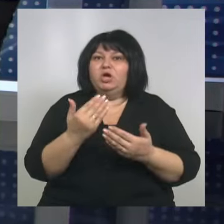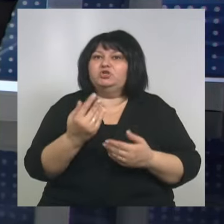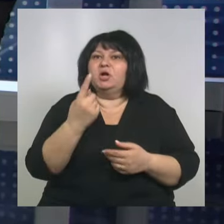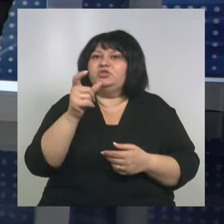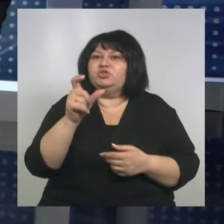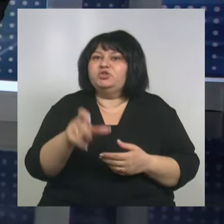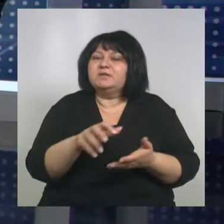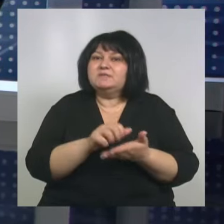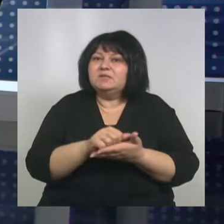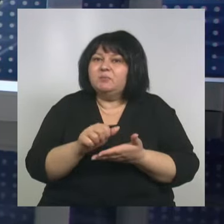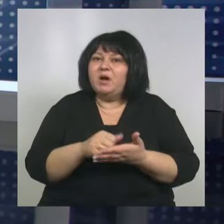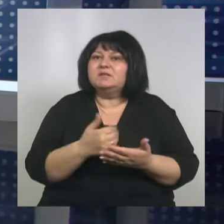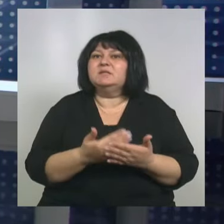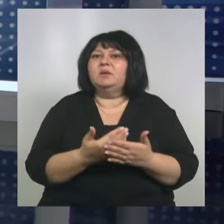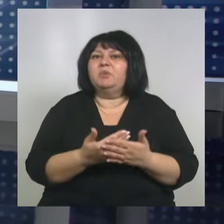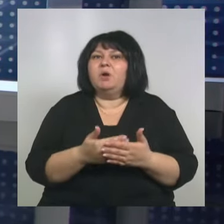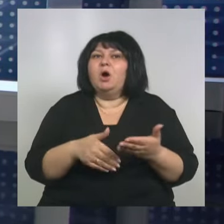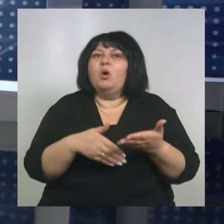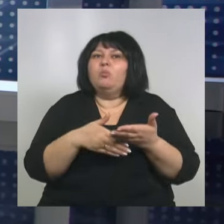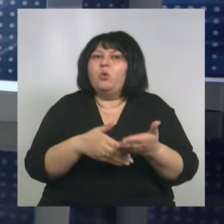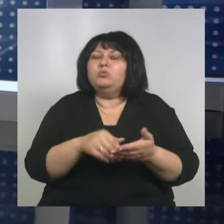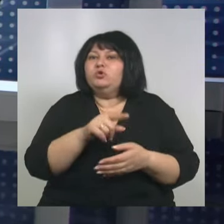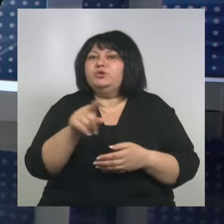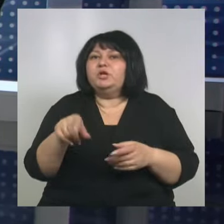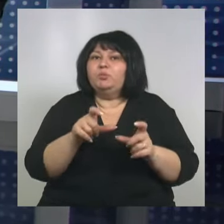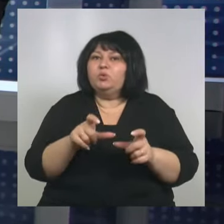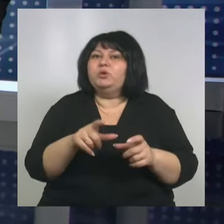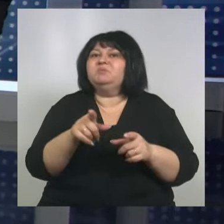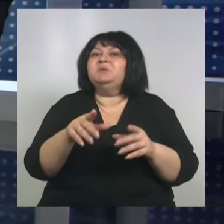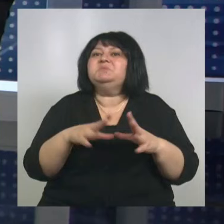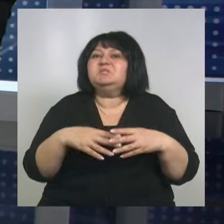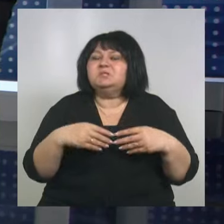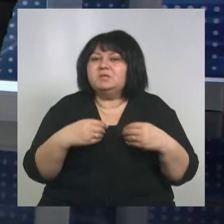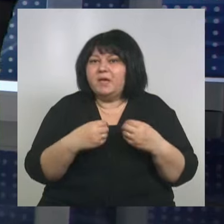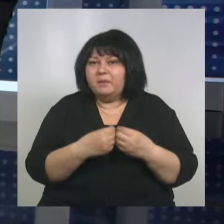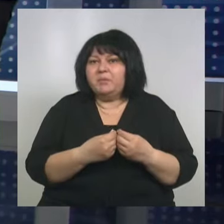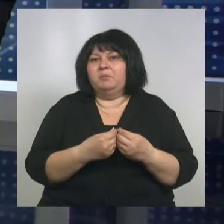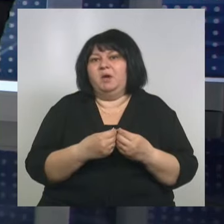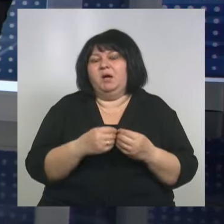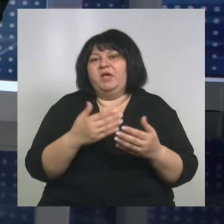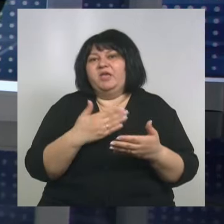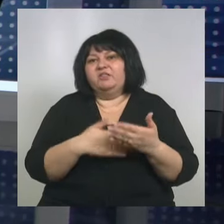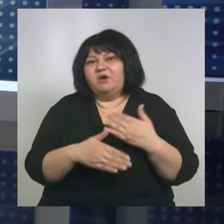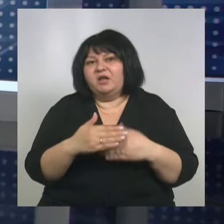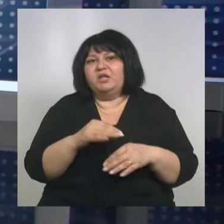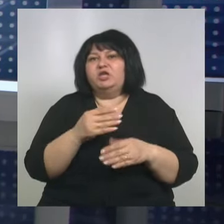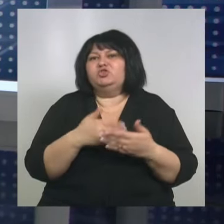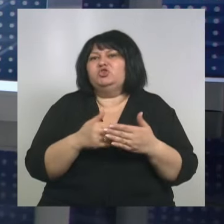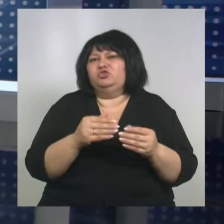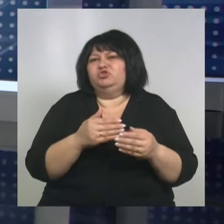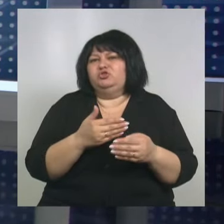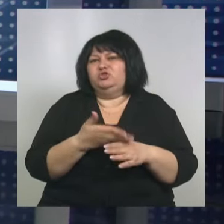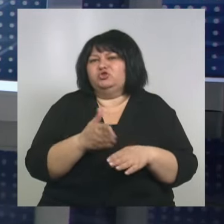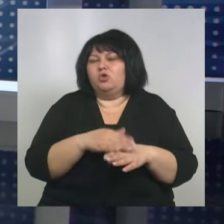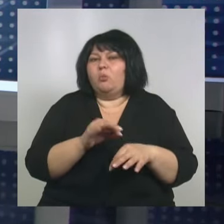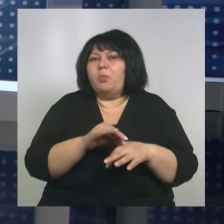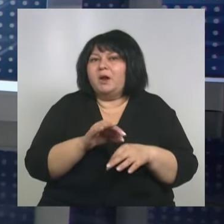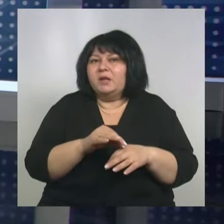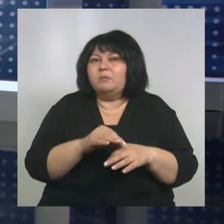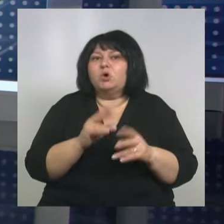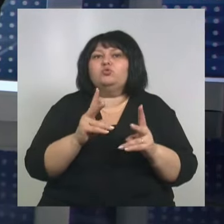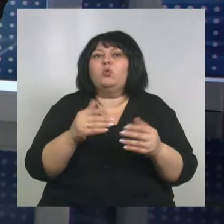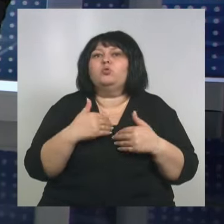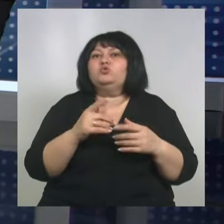человек занимается например помощью тем людям тем семьям ну в основном это с инвалидами или с тяжелобольными детьми которые хотят уехать из